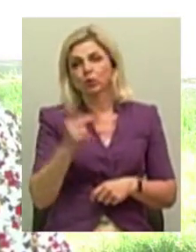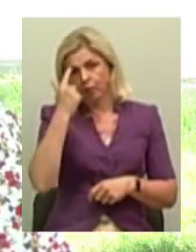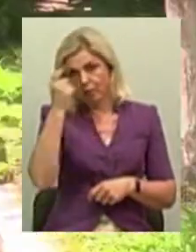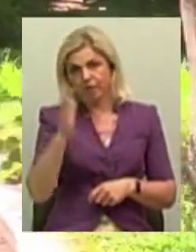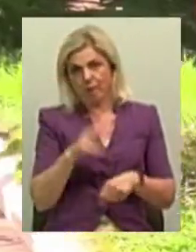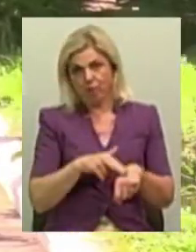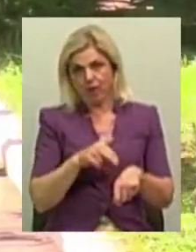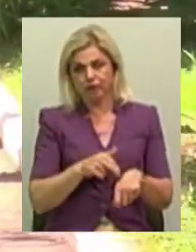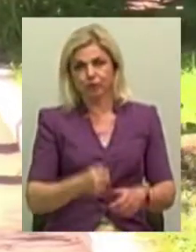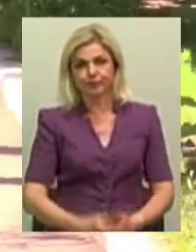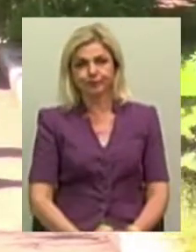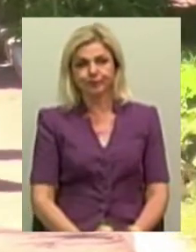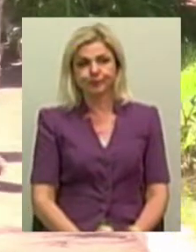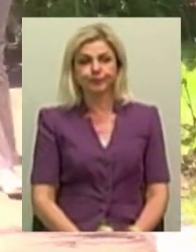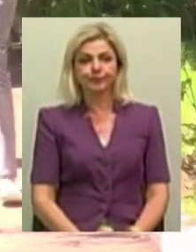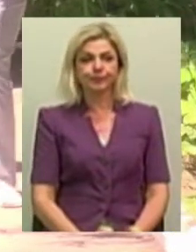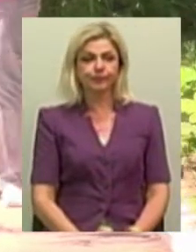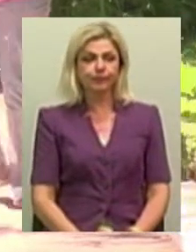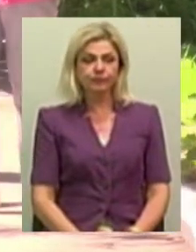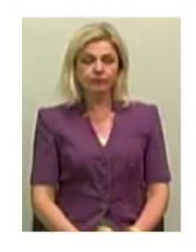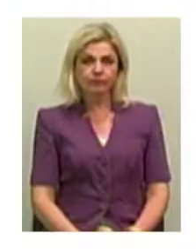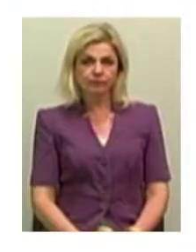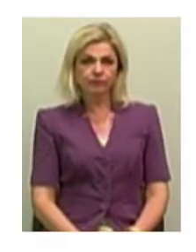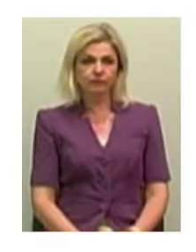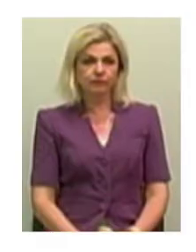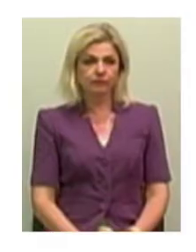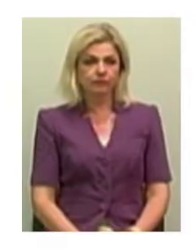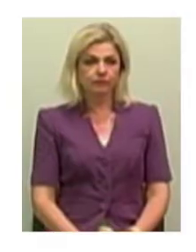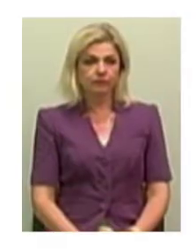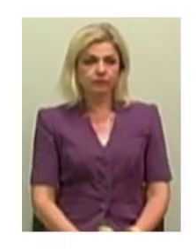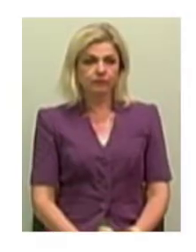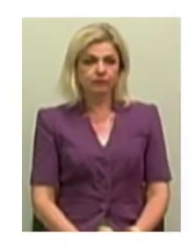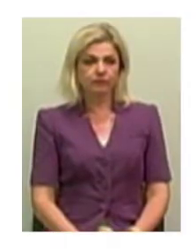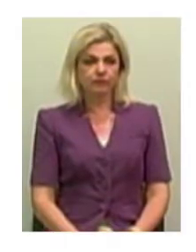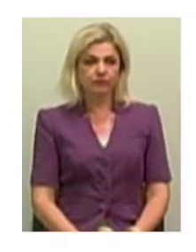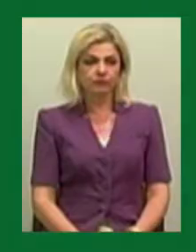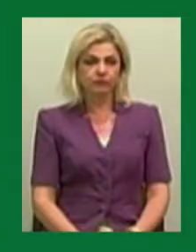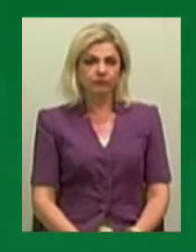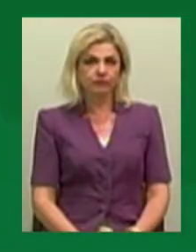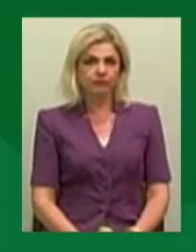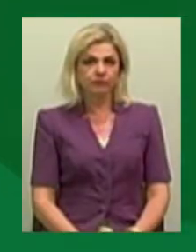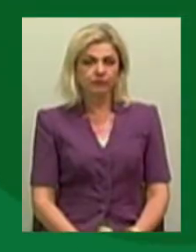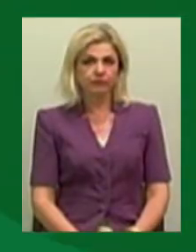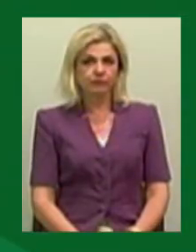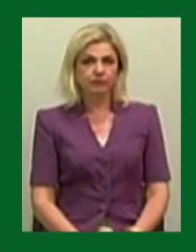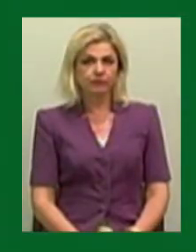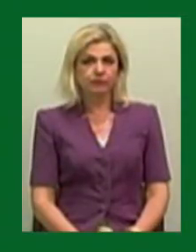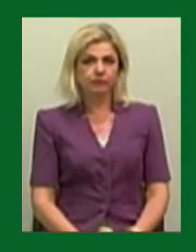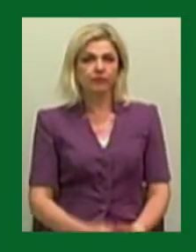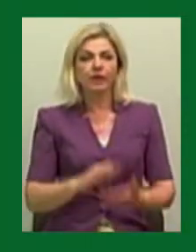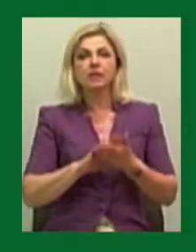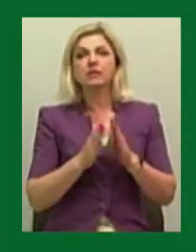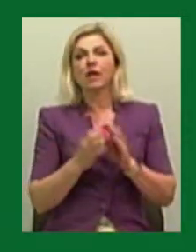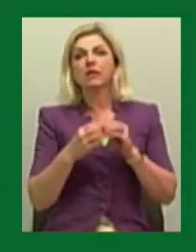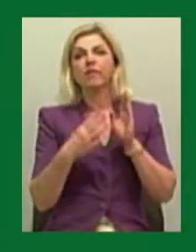поліції. Катерина Балєєва, Олександр Гордієнко, Ігор Чорний, Сергій Куропятник. Новини UA Миколаїв. Станом на